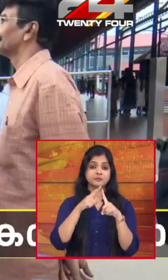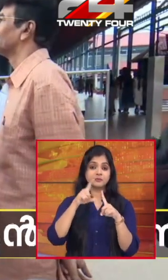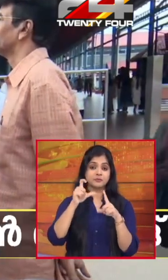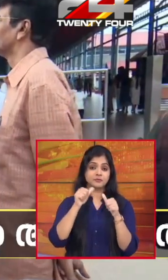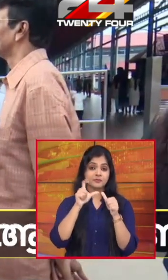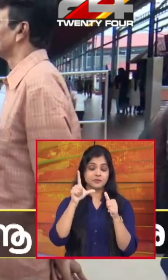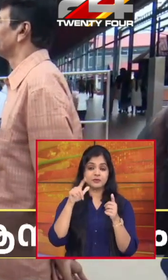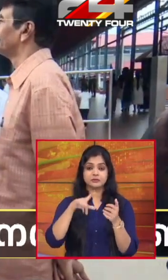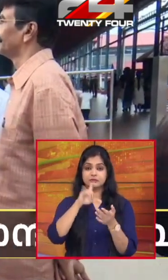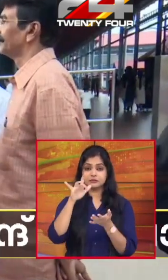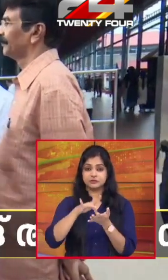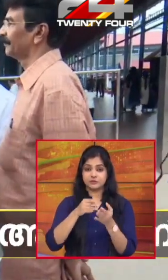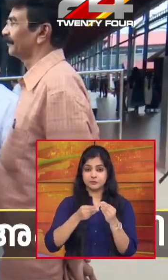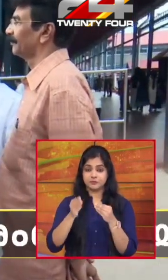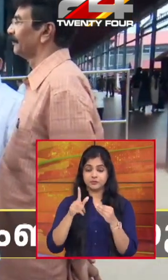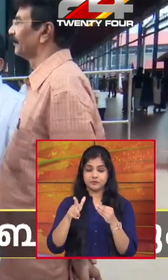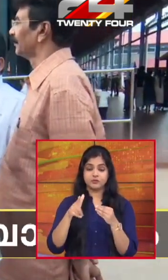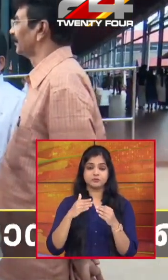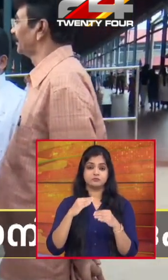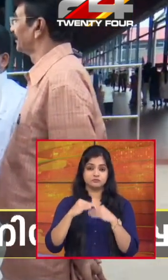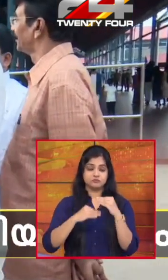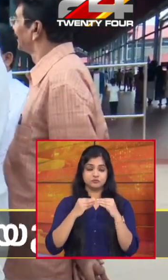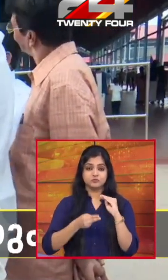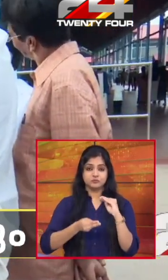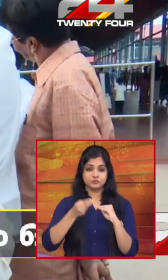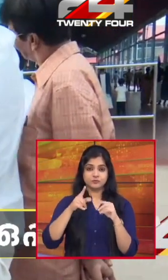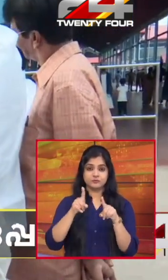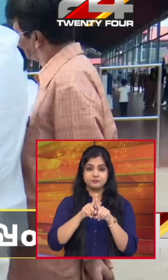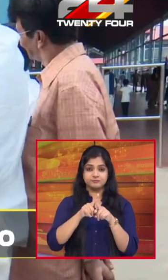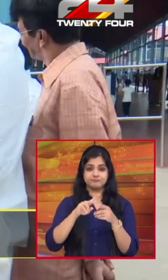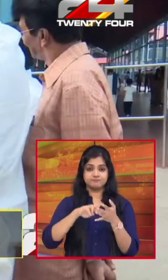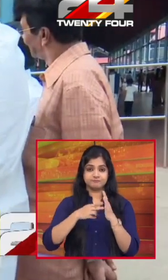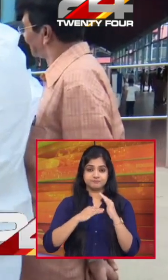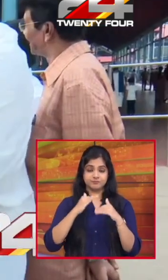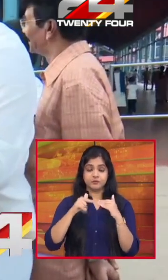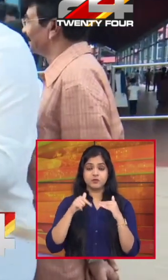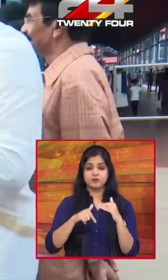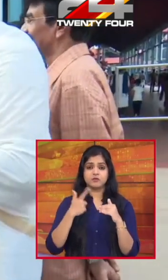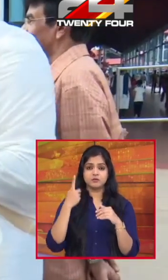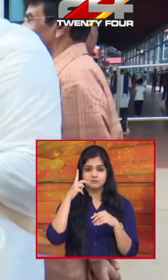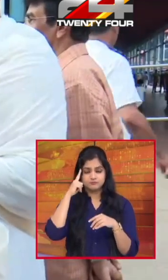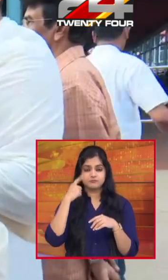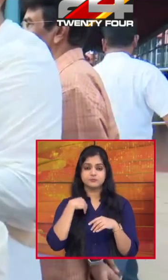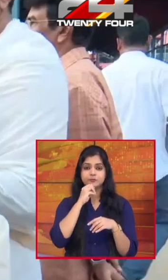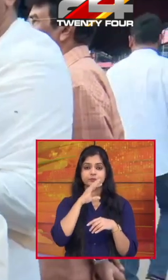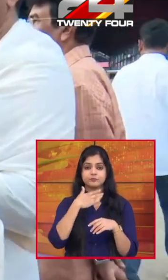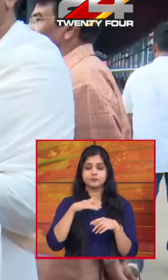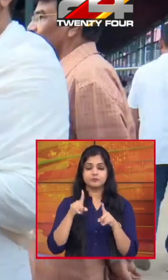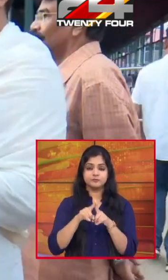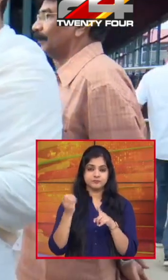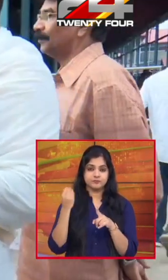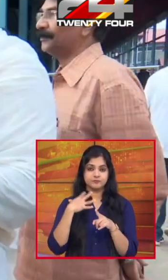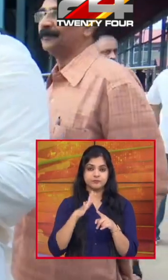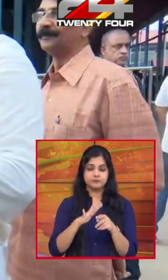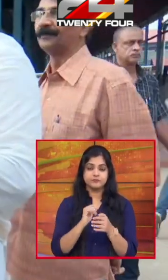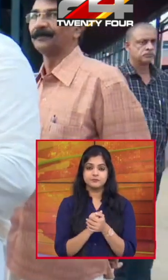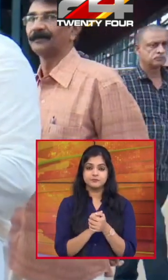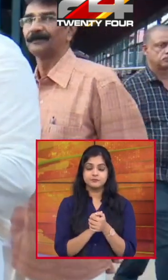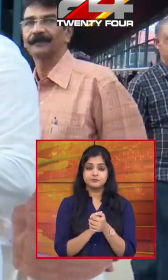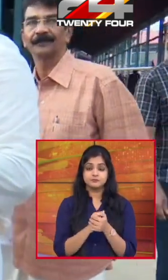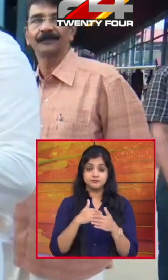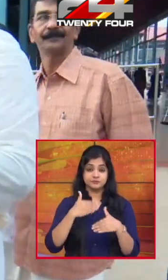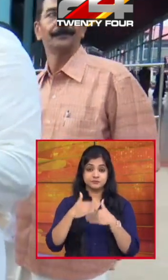ഡെവലപ്മെൻറ്റുമായി ബന്ധപ്പെട്ടിട്ടുള്ള ഒരു പ്രോജക്റ്റാണ് ഇപ്പം ഞങ്ങൾ കൊടുത്തിട്ടുള്ളത്. അത് വളരെ അനുഭാവപൂർവ്വം പരിഗണിക്കാമെന്നാണ് അദ്ദേഹം പറഞ്ഞിട്ടുള്ളത്. അതിൻ്റെ